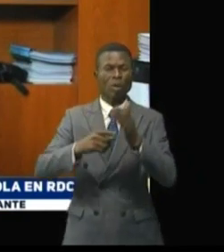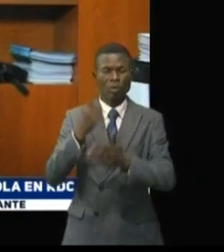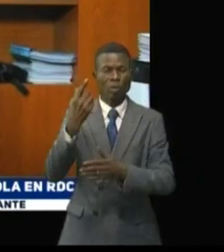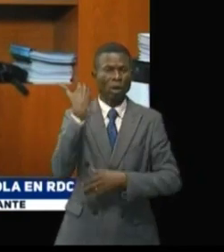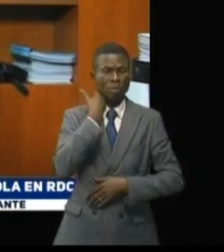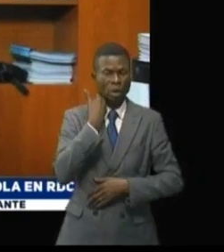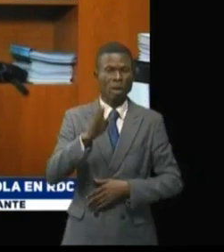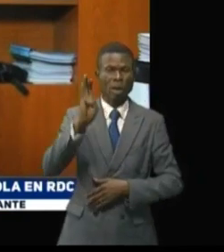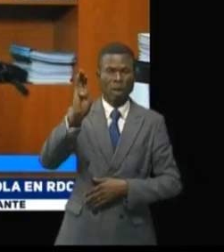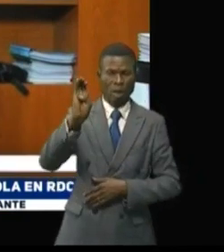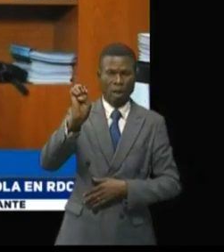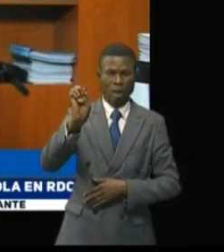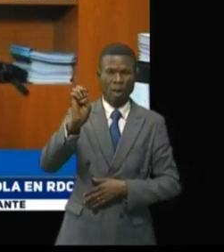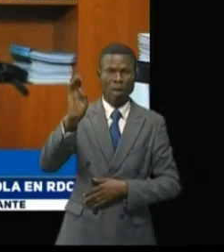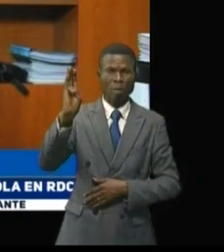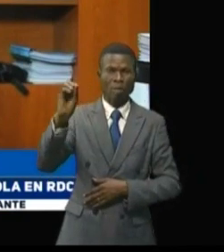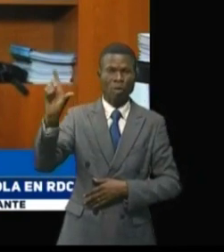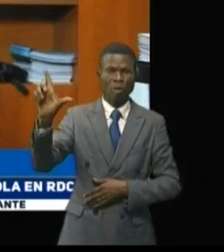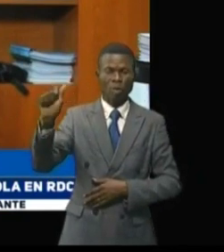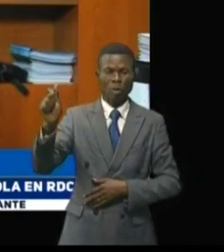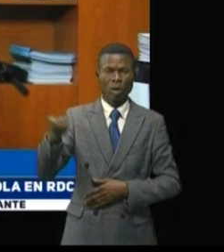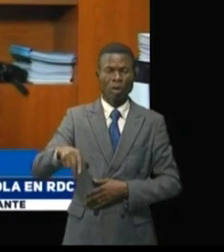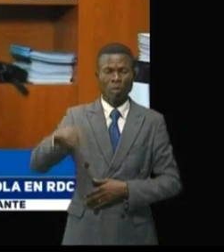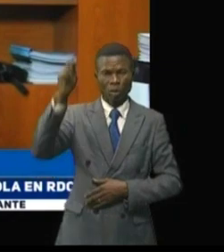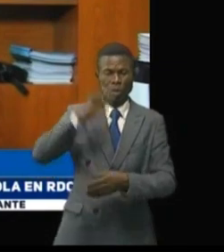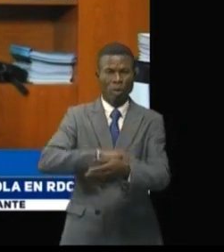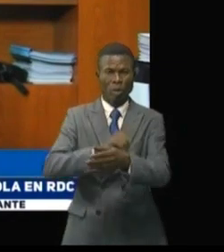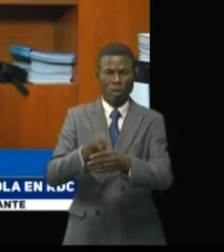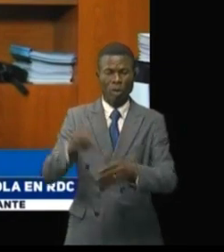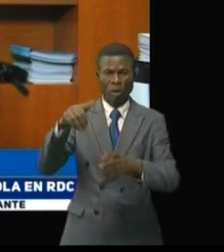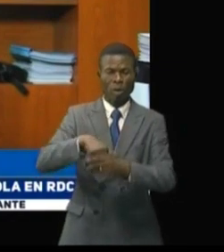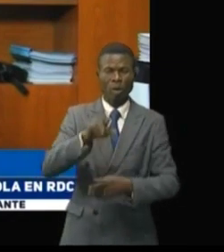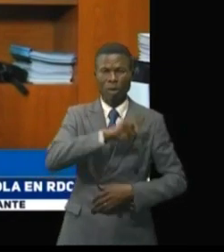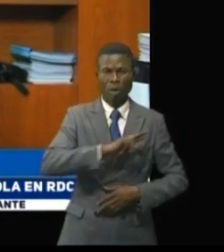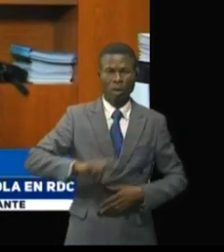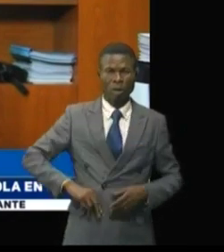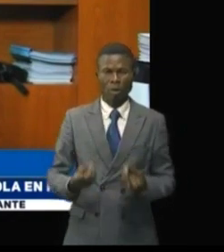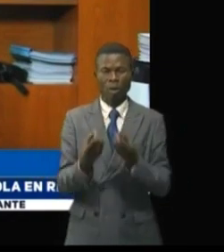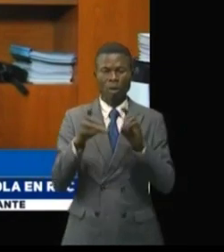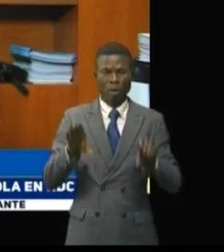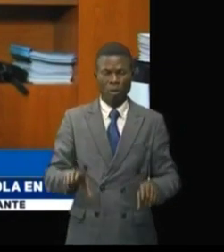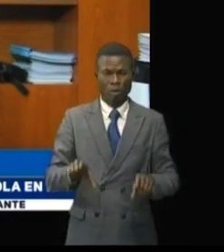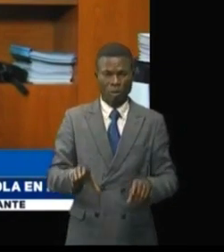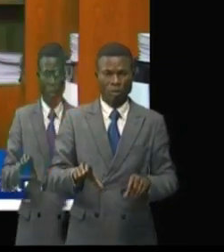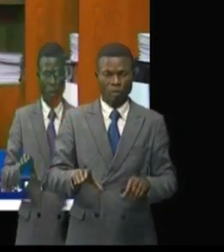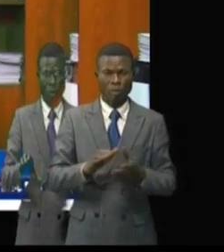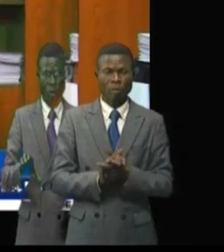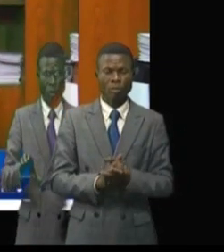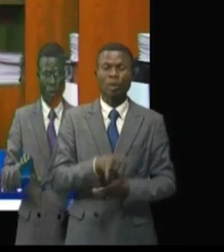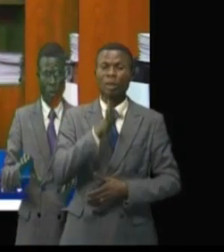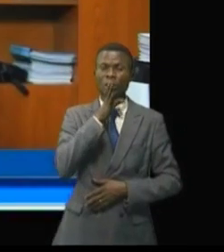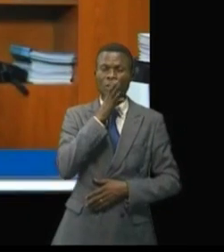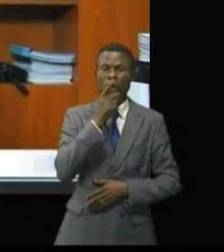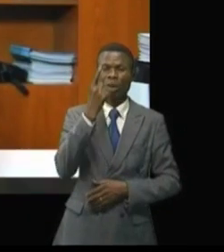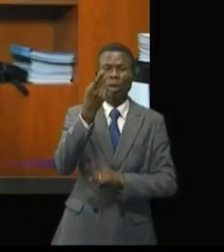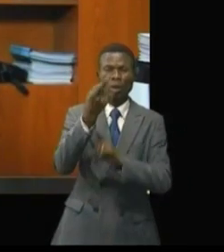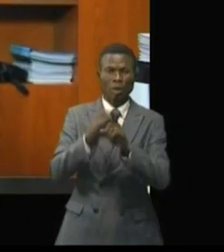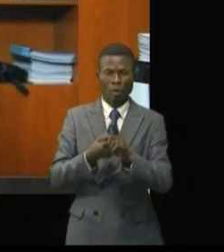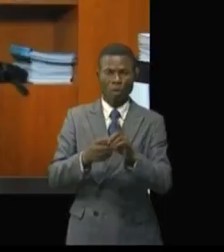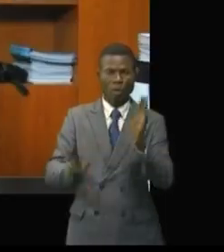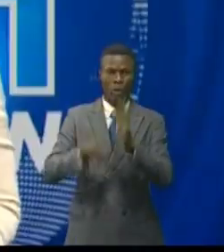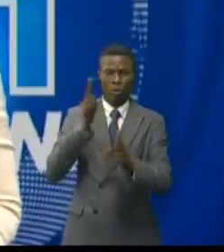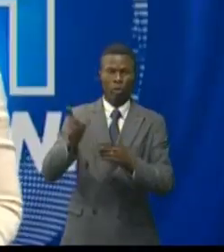à virus Ebola dans la province du Nord-Kivu en République démocratique du Congo qui aurait duré un mois et 12